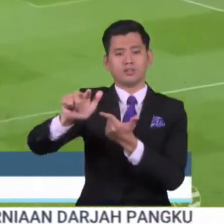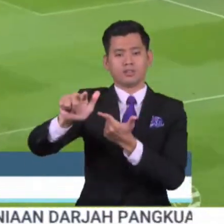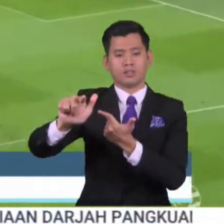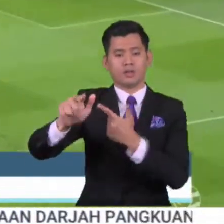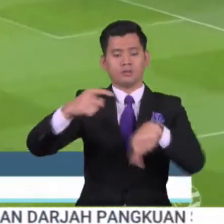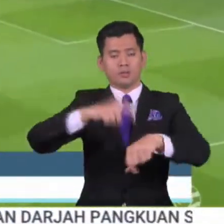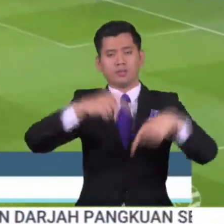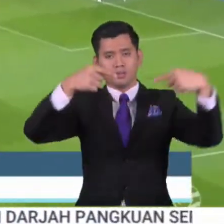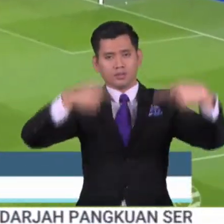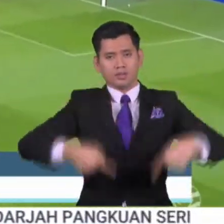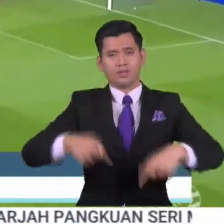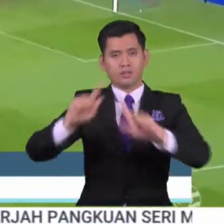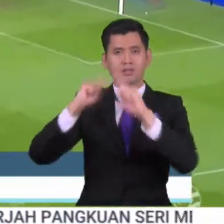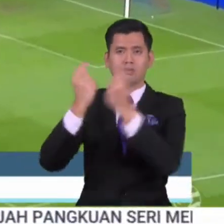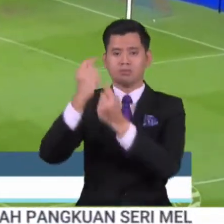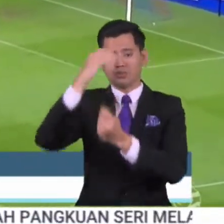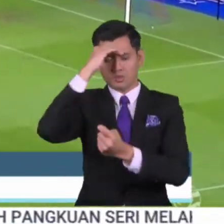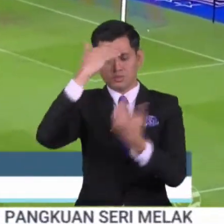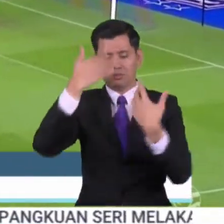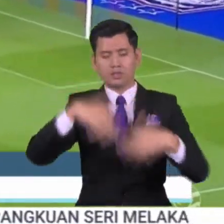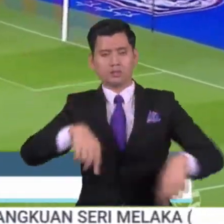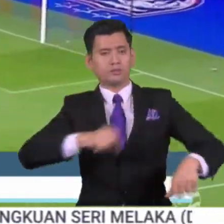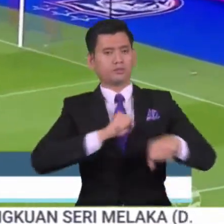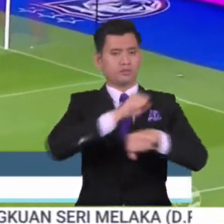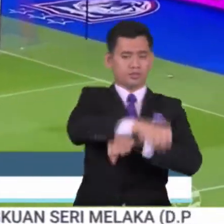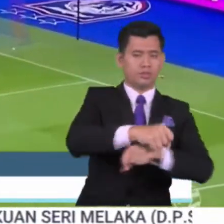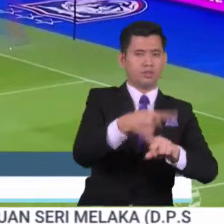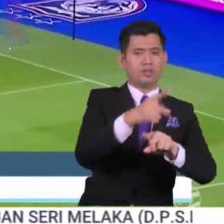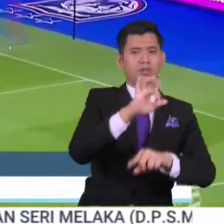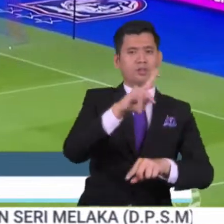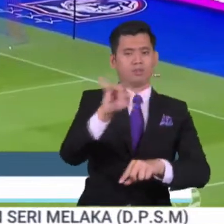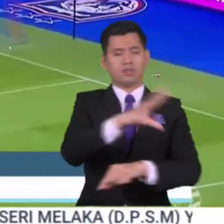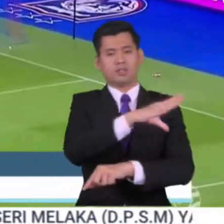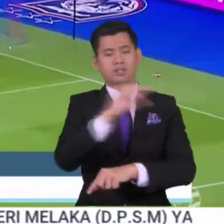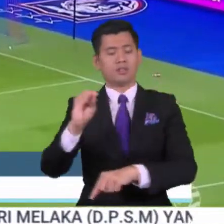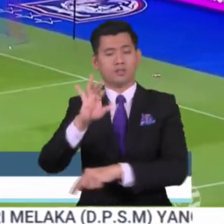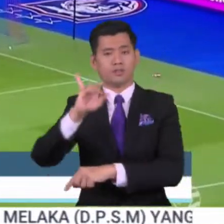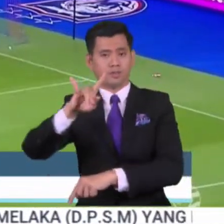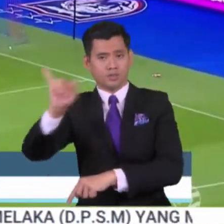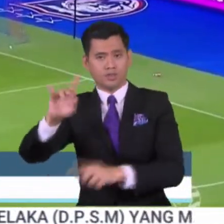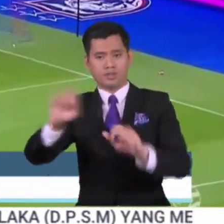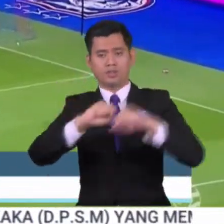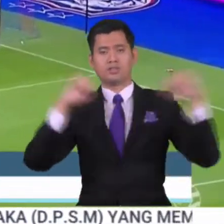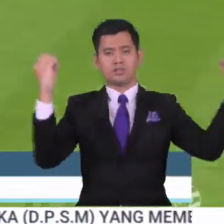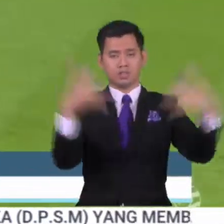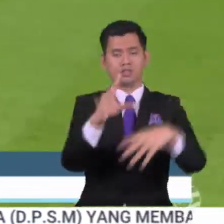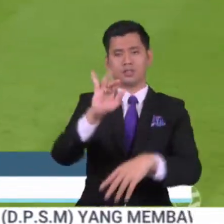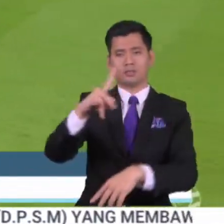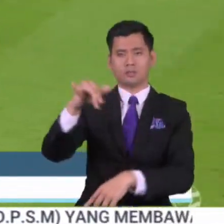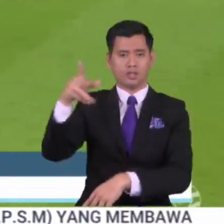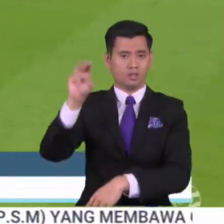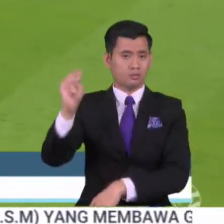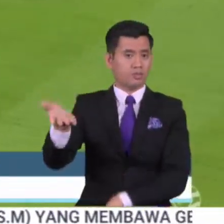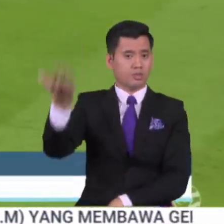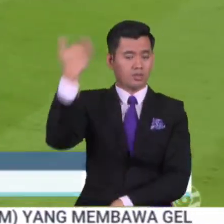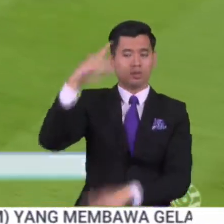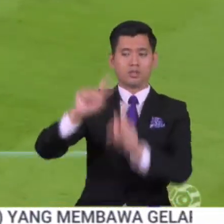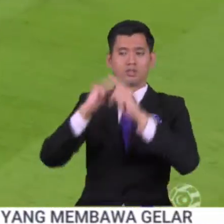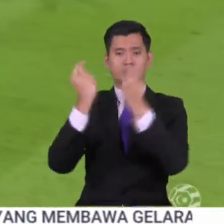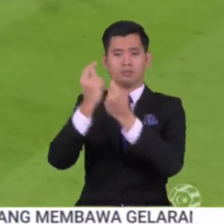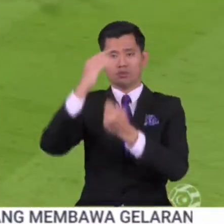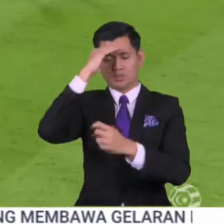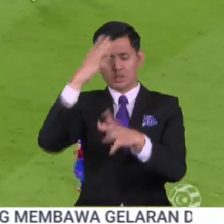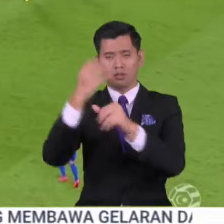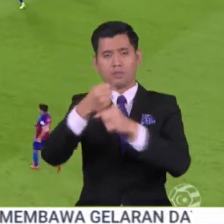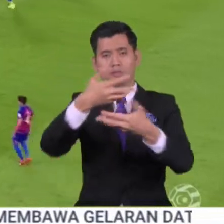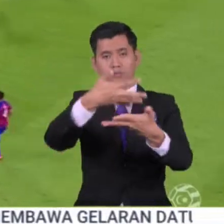pada saingan musim lalu GDT pernah menubukkanand sebanyak dua kali serta mengingkat Kawas konttil di stadium Sultan Ibrahim jdt Mara kepusingan